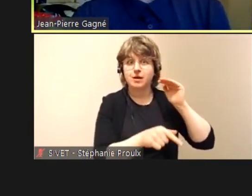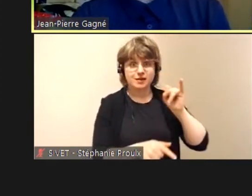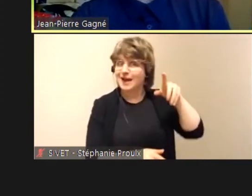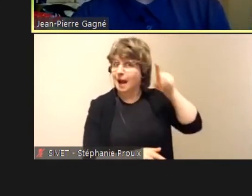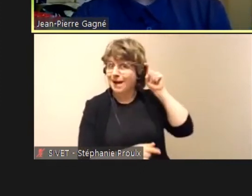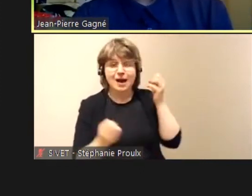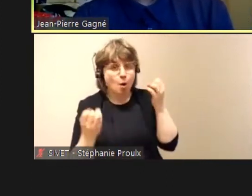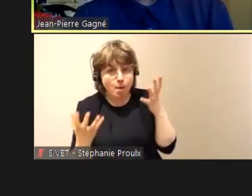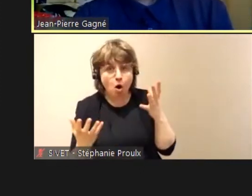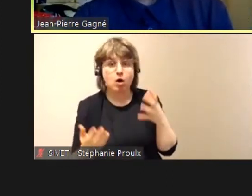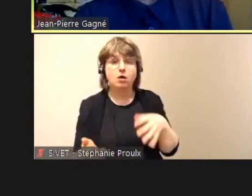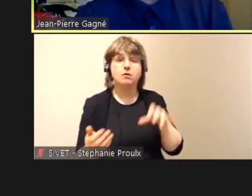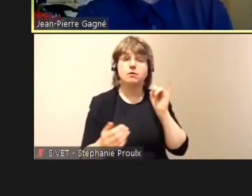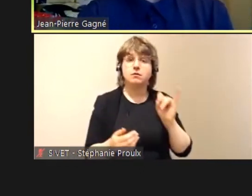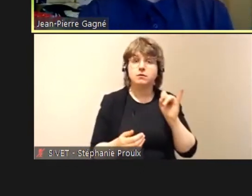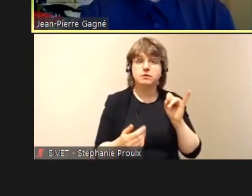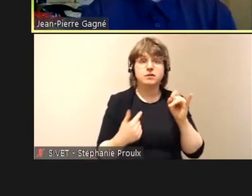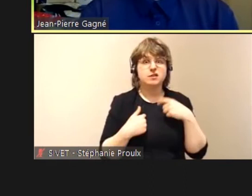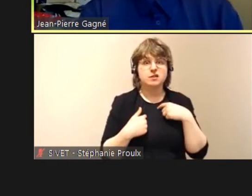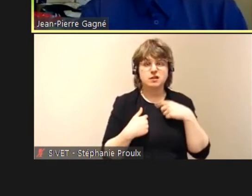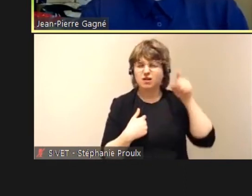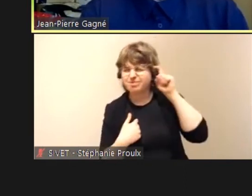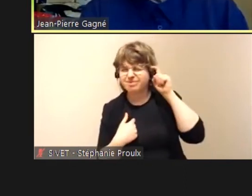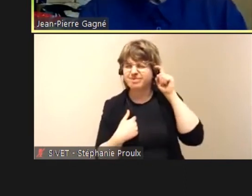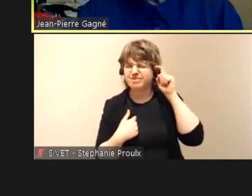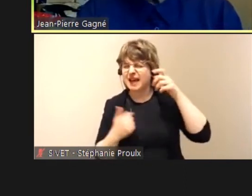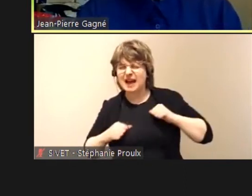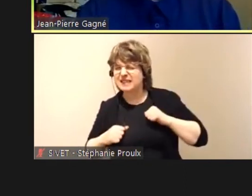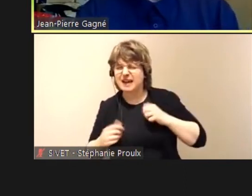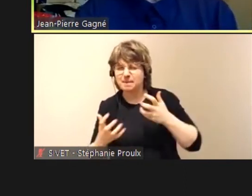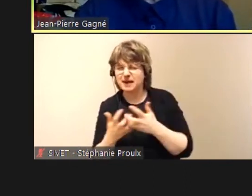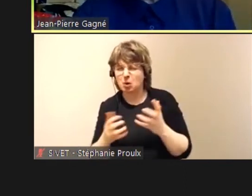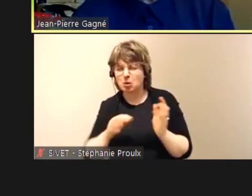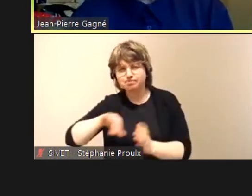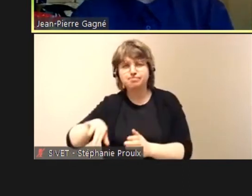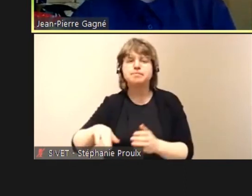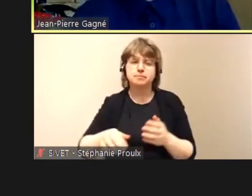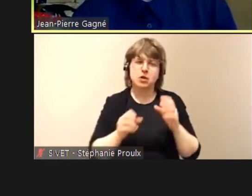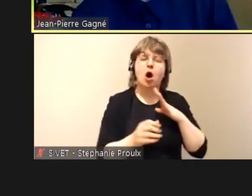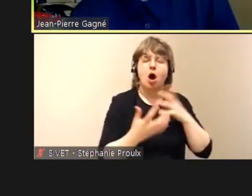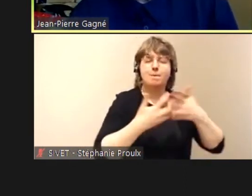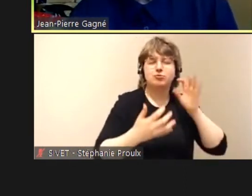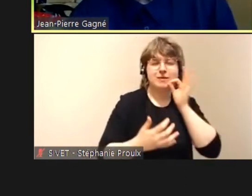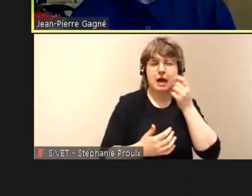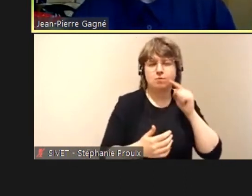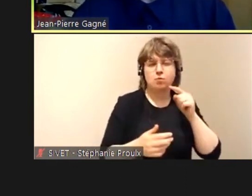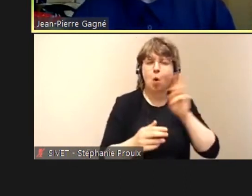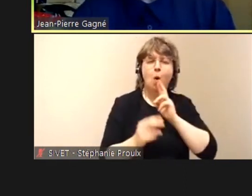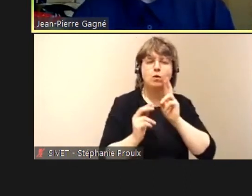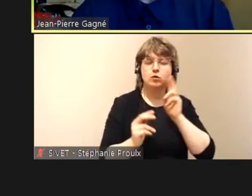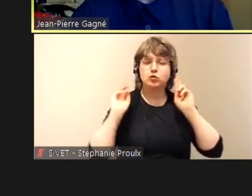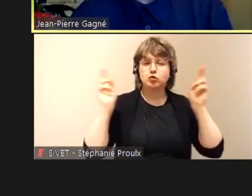auditives ou qui ont de la difficulté à s'ajuster à des aides auditives ou que dans leur milieu, ce n'est pas vraiment possible parce que, par exemple, sont couchés